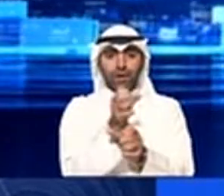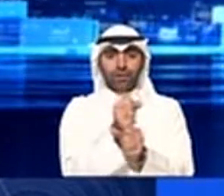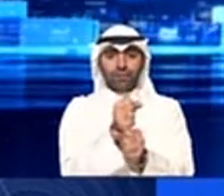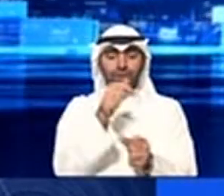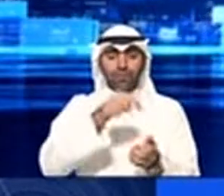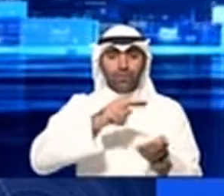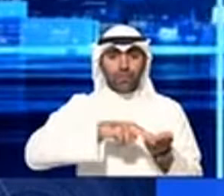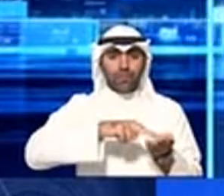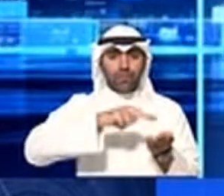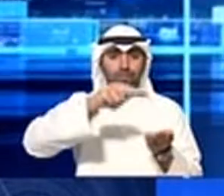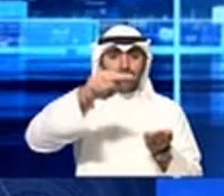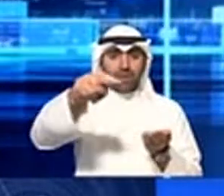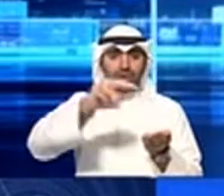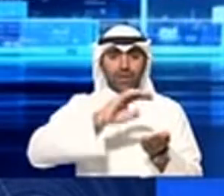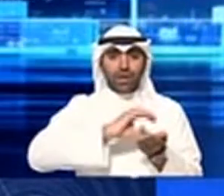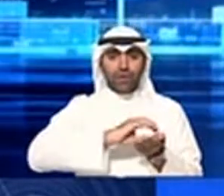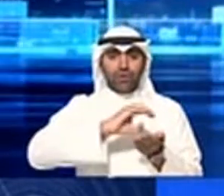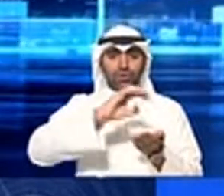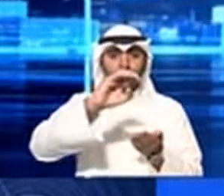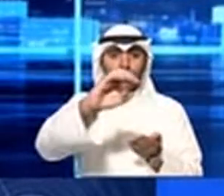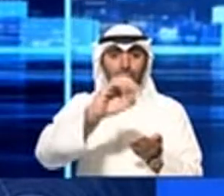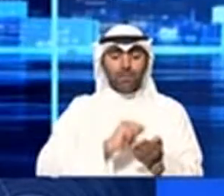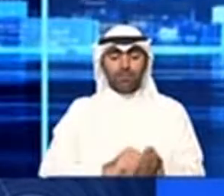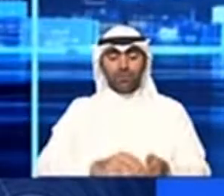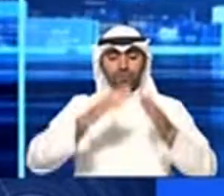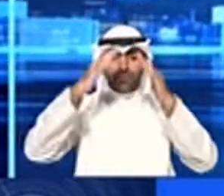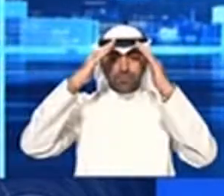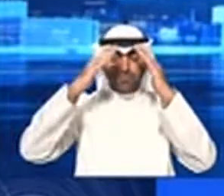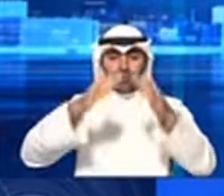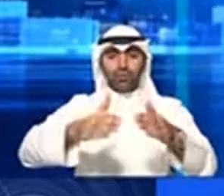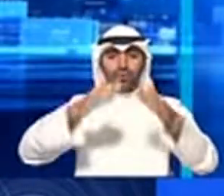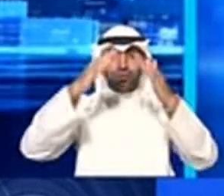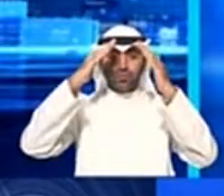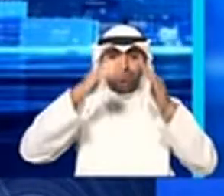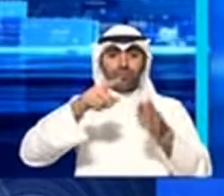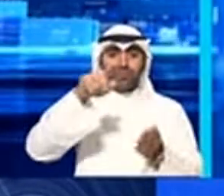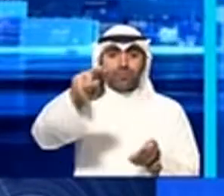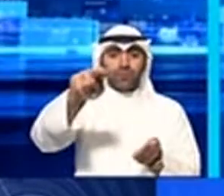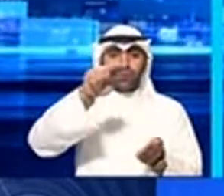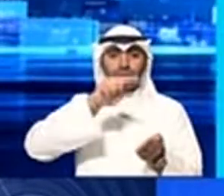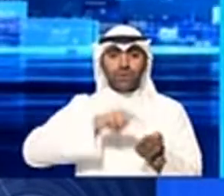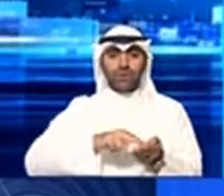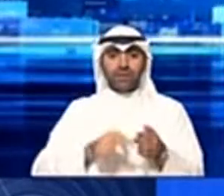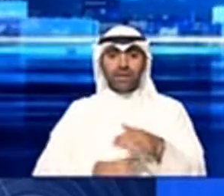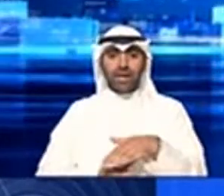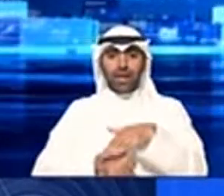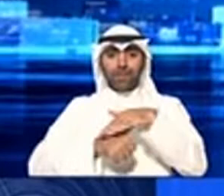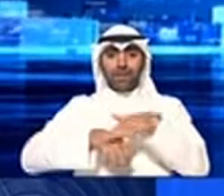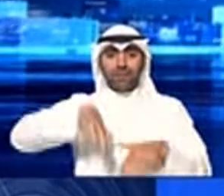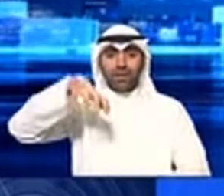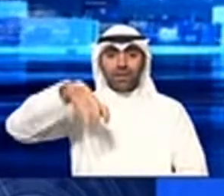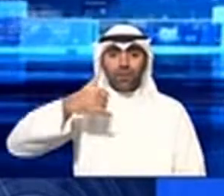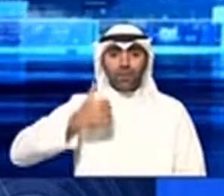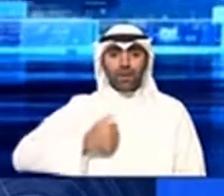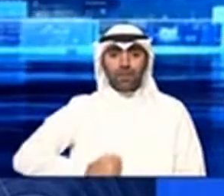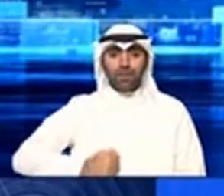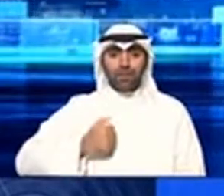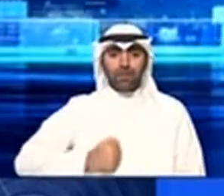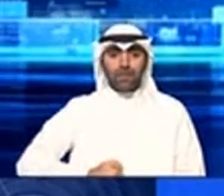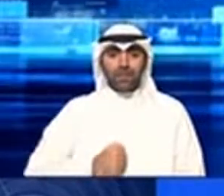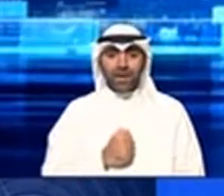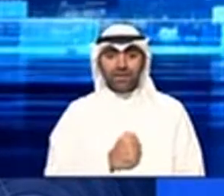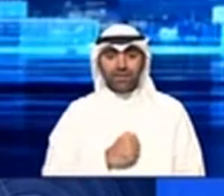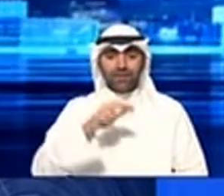ورعاه ببرقية شكر جوابية لأخيه صاحب الجلالة الملك حمد بن عيسى الخليفة ملك